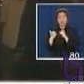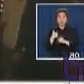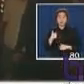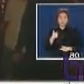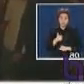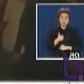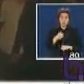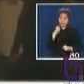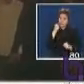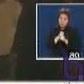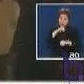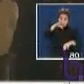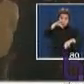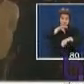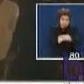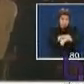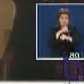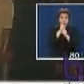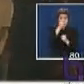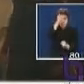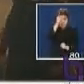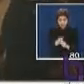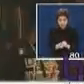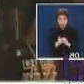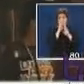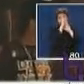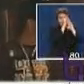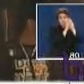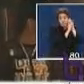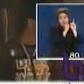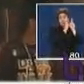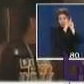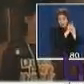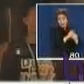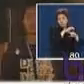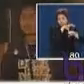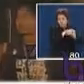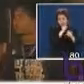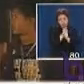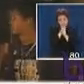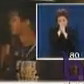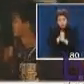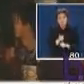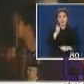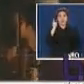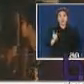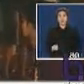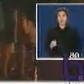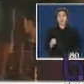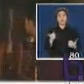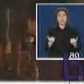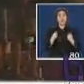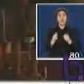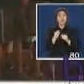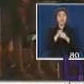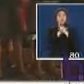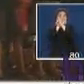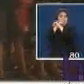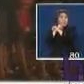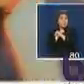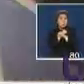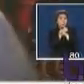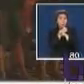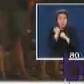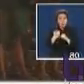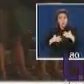ลงไปดำเนินการรวมถึงการบังคับใช้กฎหมายอย่างเคร่งครัดค่ะเพื่อให้การป้องกันบรรเทาสาธารณ